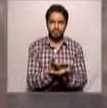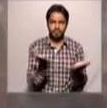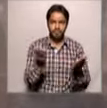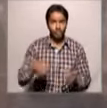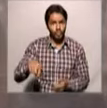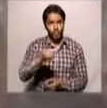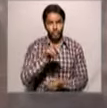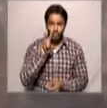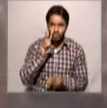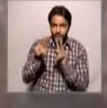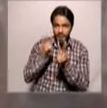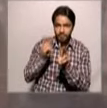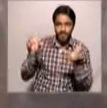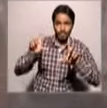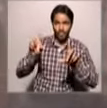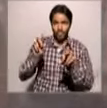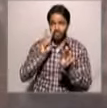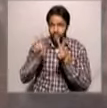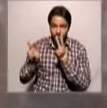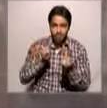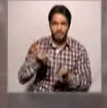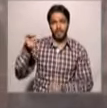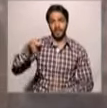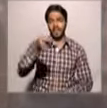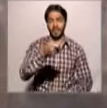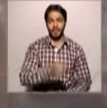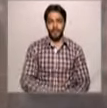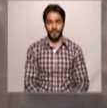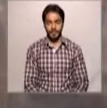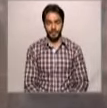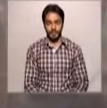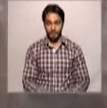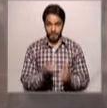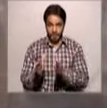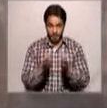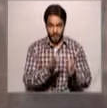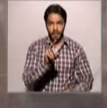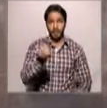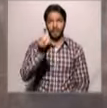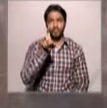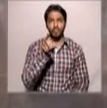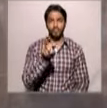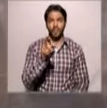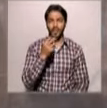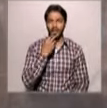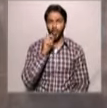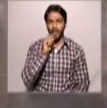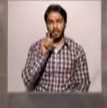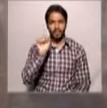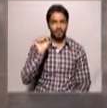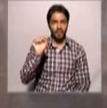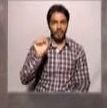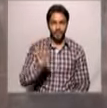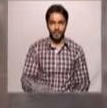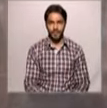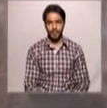المخرجين، نسأل الله أن يبارك في هذه الليلة الطيبة في هذا المجلس المبارك. أما عن هذا السؤال الذي يعني يكثر ترداده